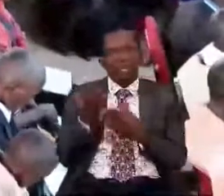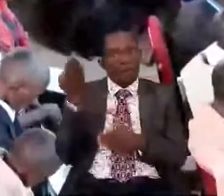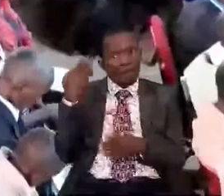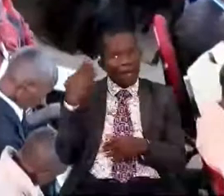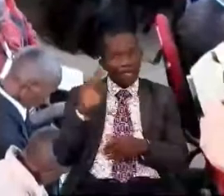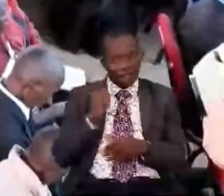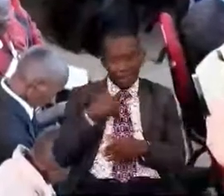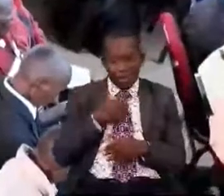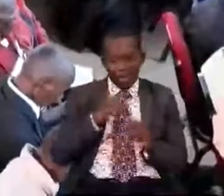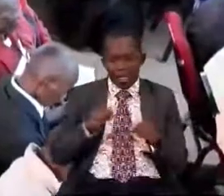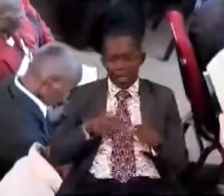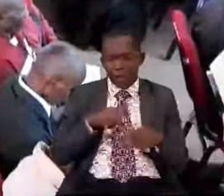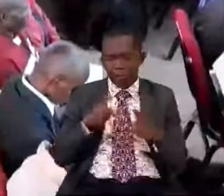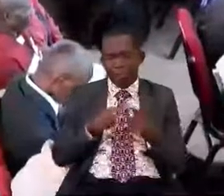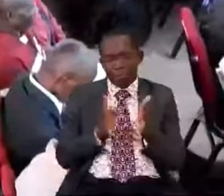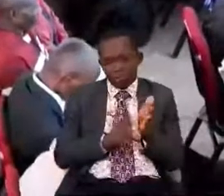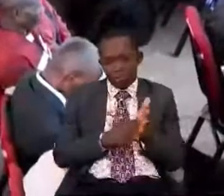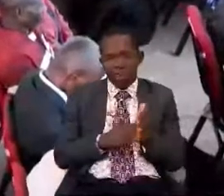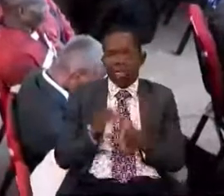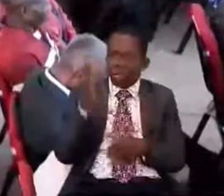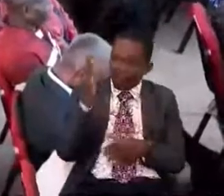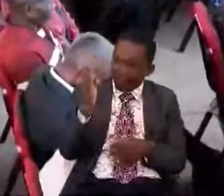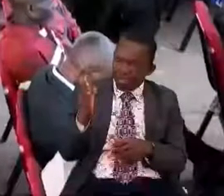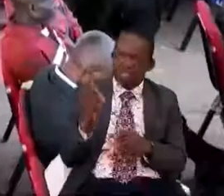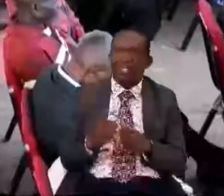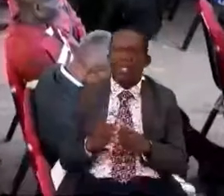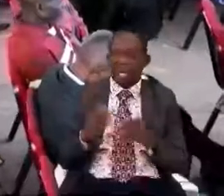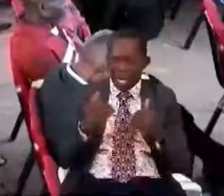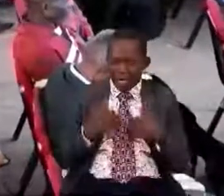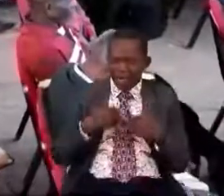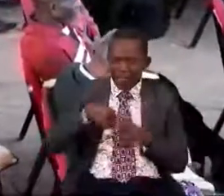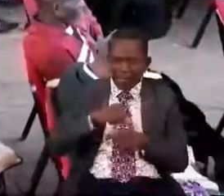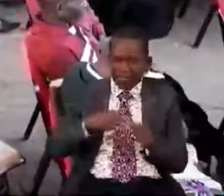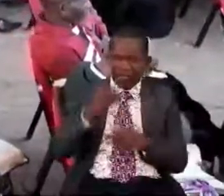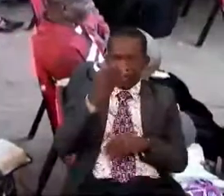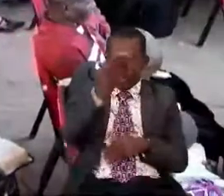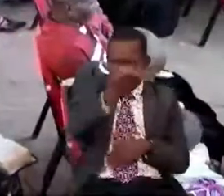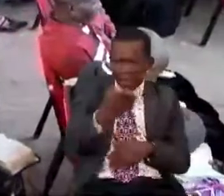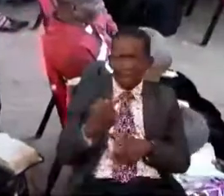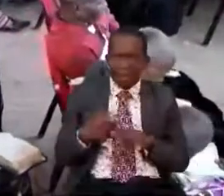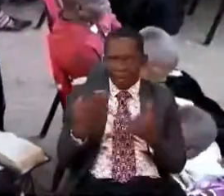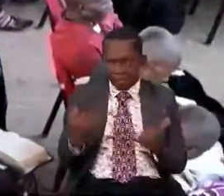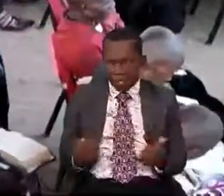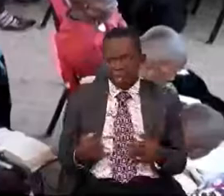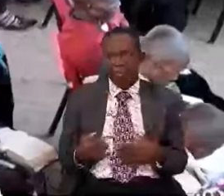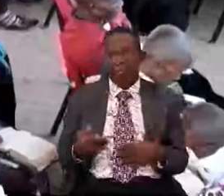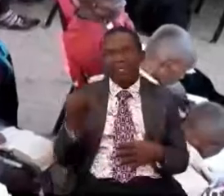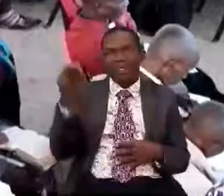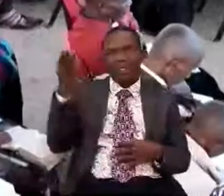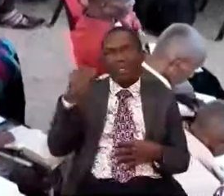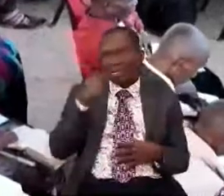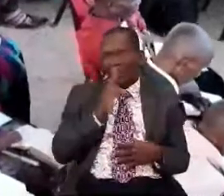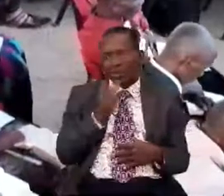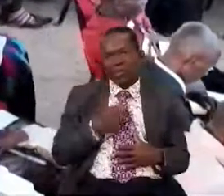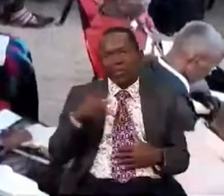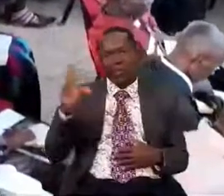communion. Et on dit même qu'il n'y a plus de prière dans les établissements. On dit même, on ne peut plus faire ceci, on ne peut plus faire ça. Vous voyez, les choses deviennent plus